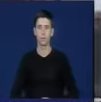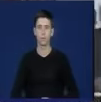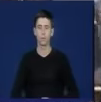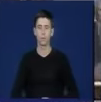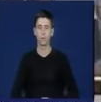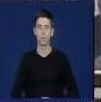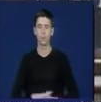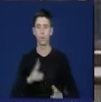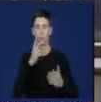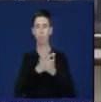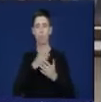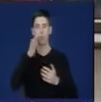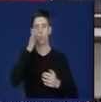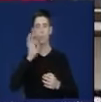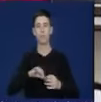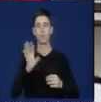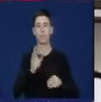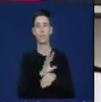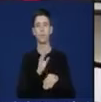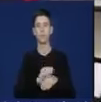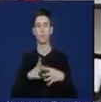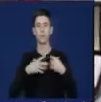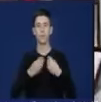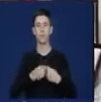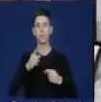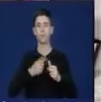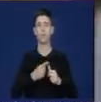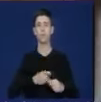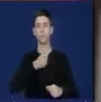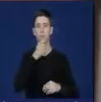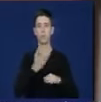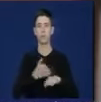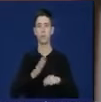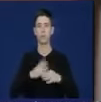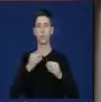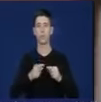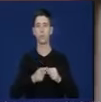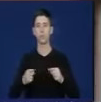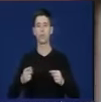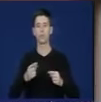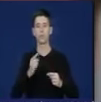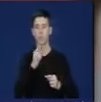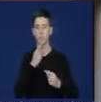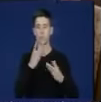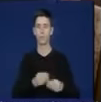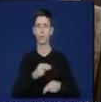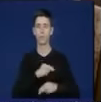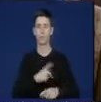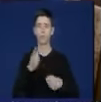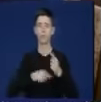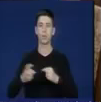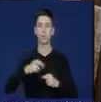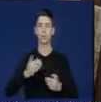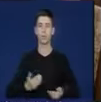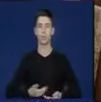O, nümunəvi hərbiçi olmaqla yanaşı, həm də gözəl ailə başçısı olub. Ağır və həyəcanlı iş günü keçirməsinə baxmayaraq, geri dönəndə yaşadıqlarını